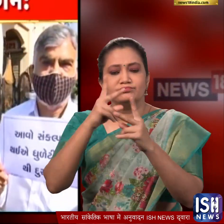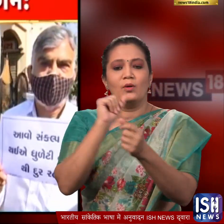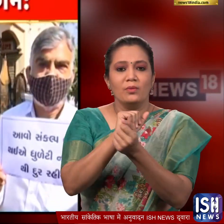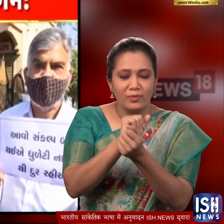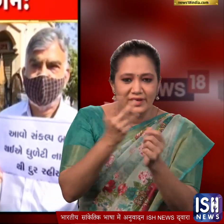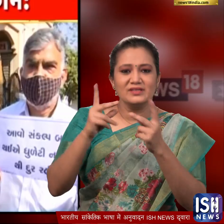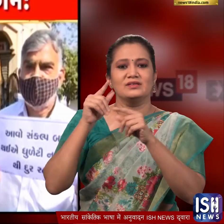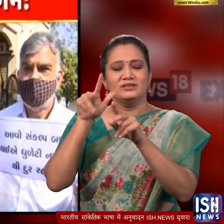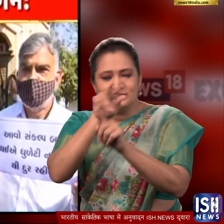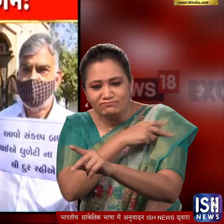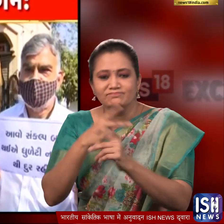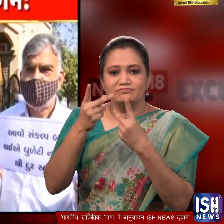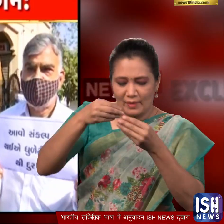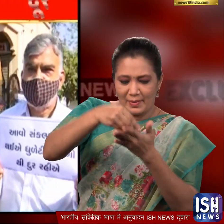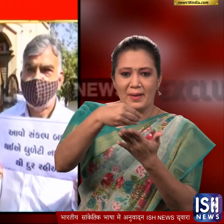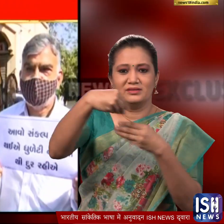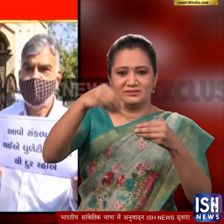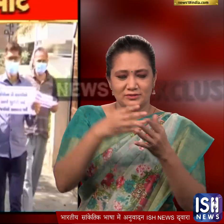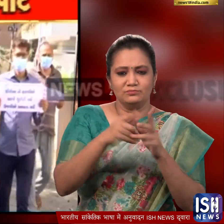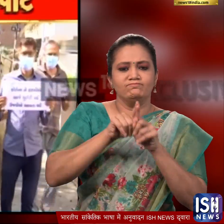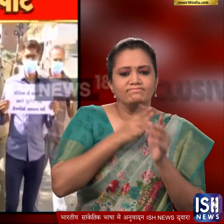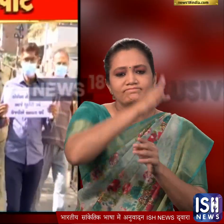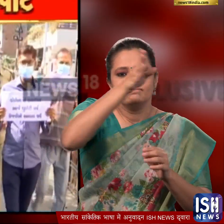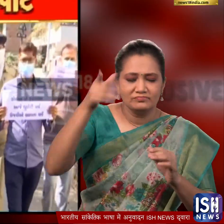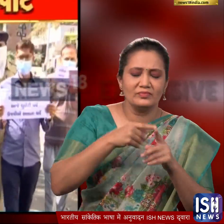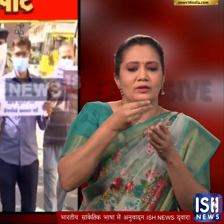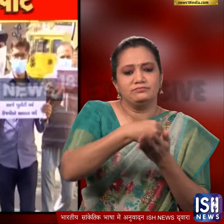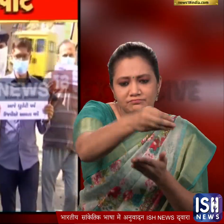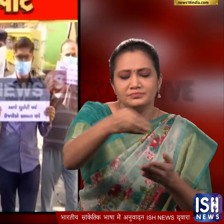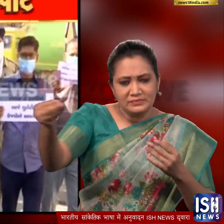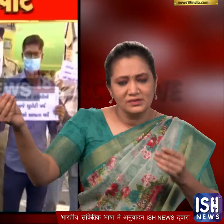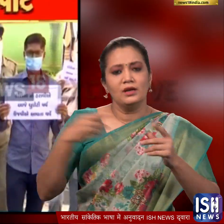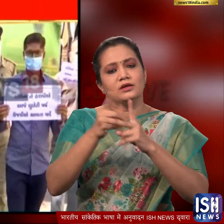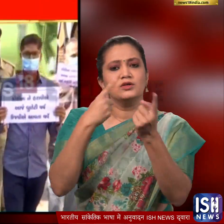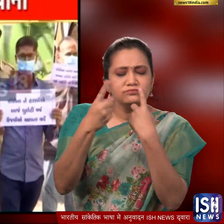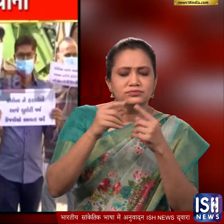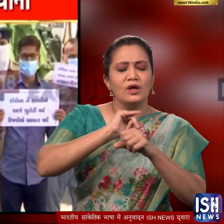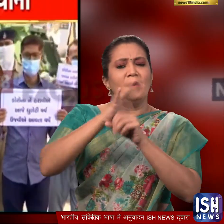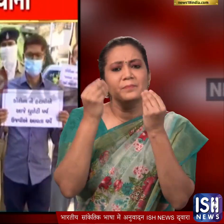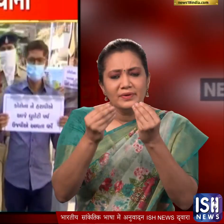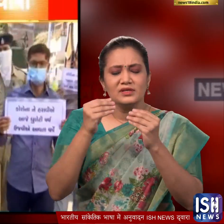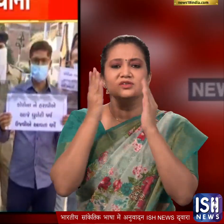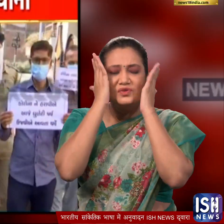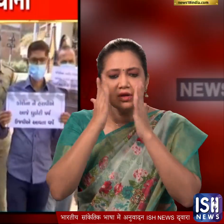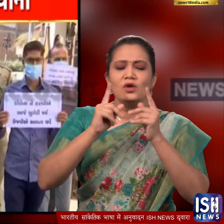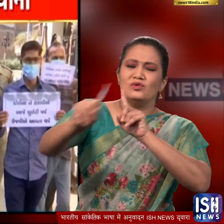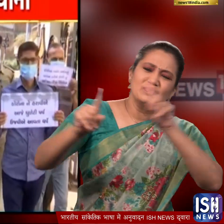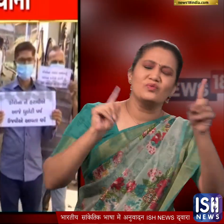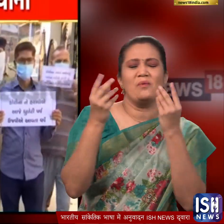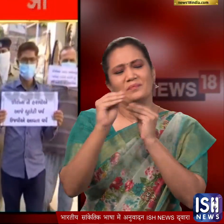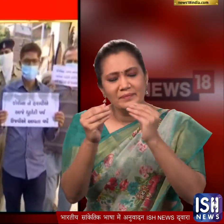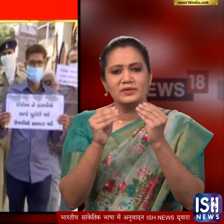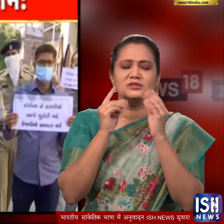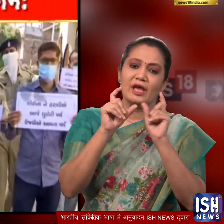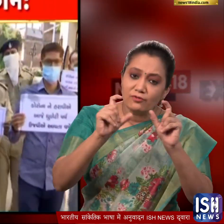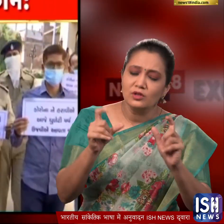ये पुलिस वाले और समाज सेवी हाथों में पर्चे लेकर पहुंच गए। उन्होंने घूम घूम कर लोगों से अपील की कि वो महामारी से बचाव के लिए त्योहार पर एक दूसरे से दूरी